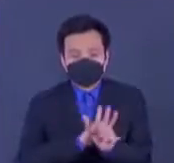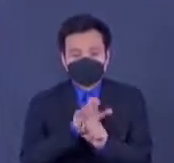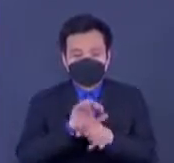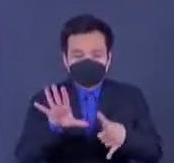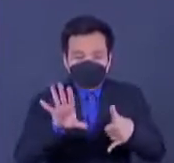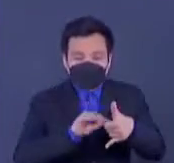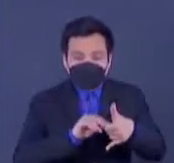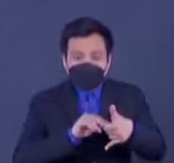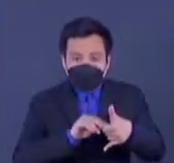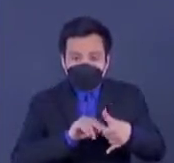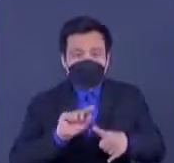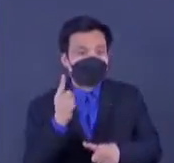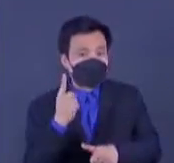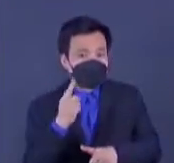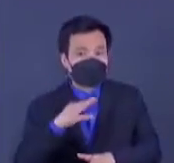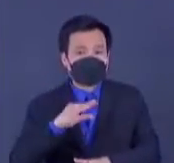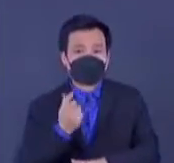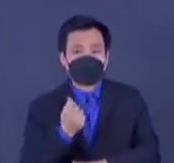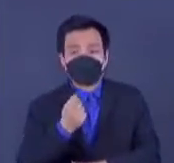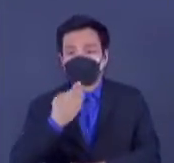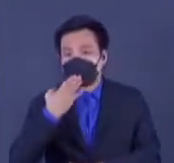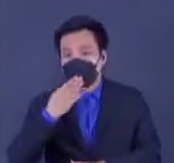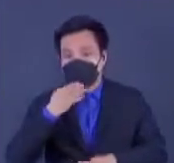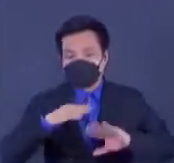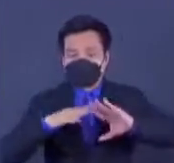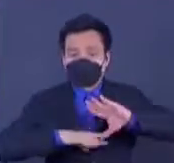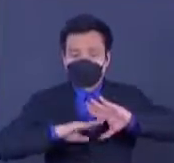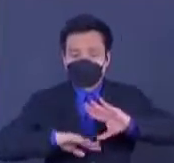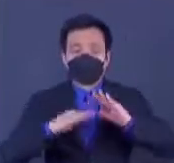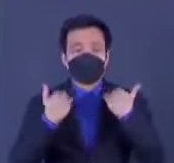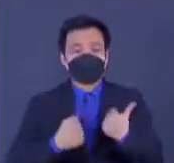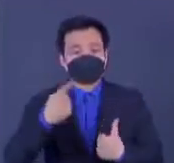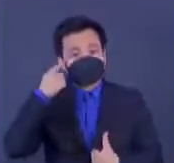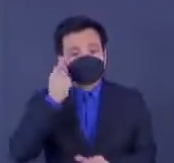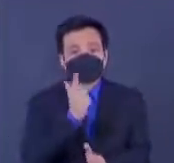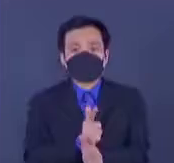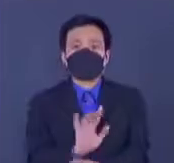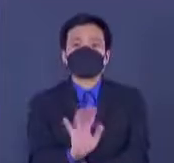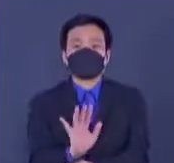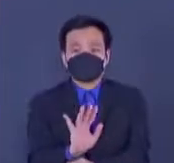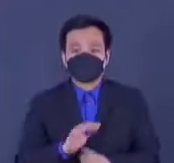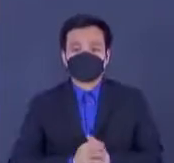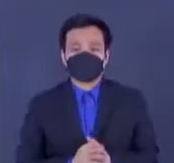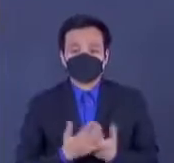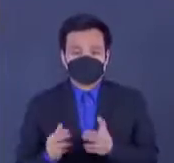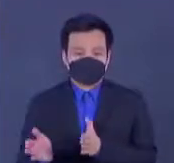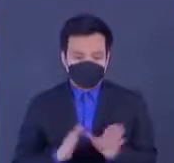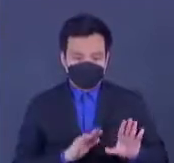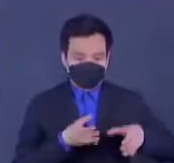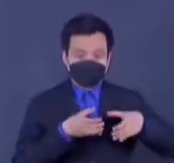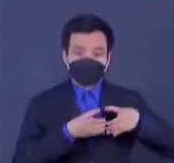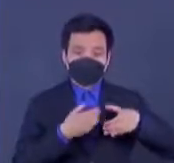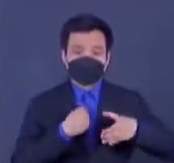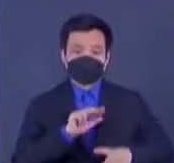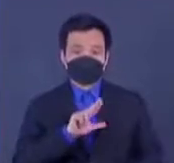นก็เลยยังไม่อยากที่จะจัดกิจกรรมงานเลี้ยงอะไรนะฮะขณะที่กลุ่ม3มิตรเองครับล่าสุดก็ยืนยันเป็นมั่นเป็นเหม